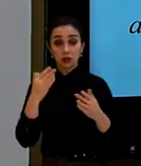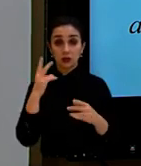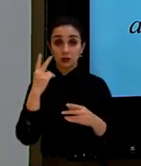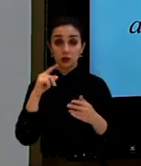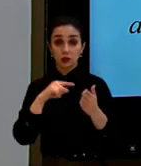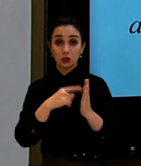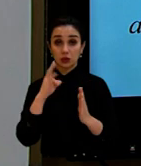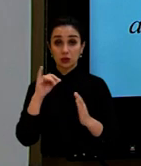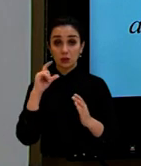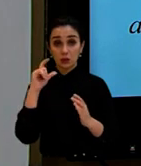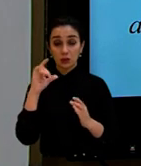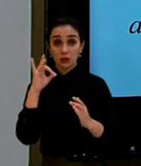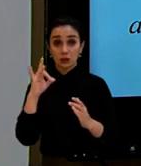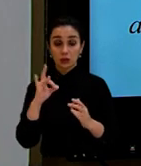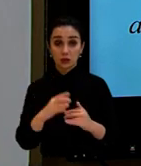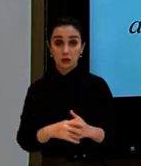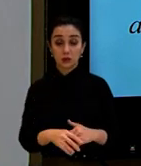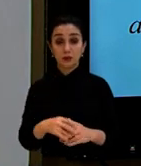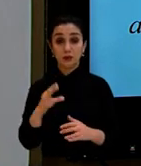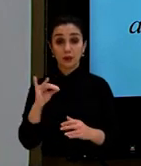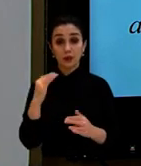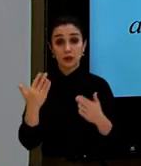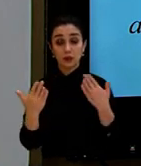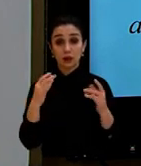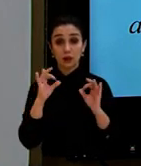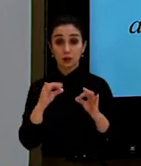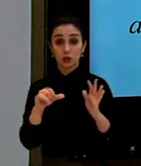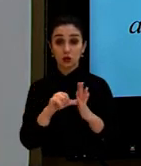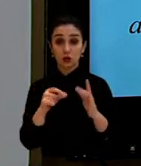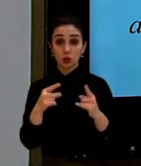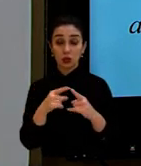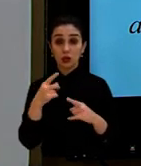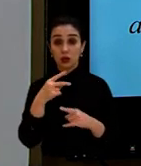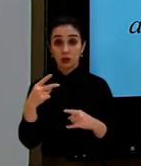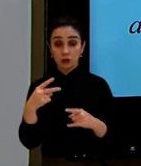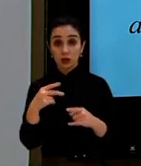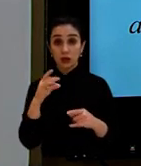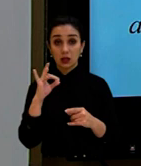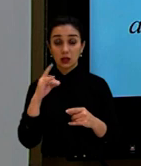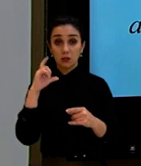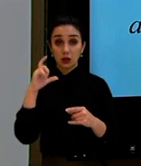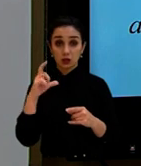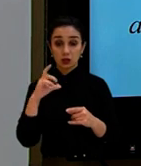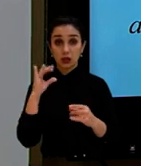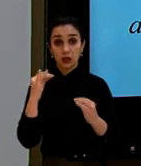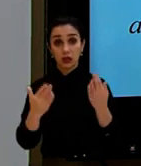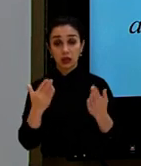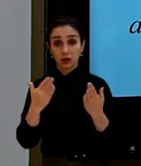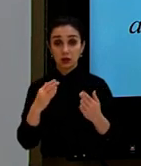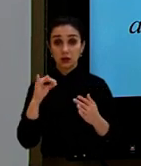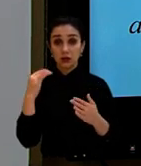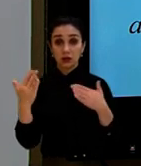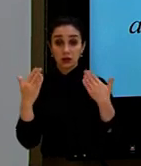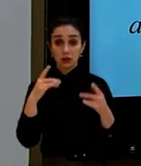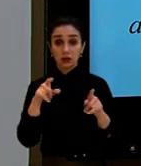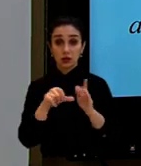2 умноженное на маленькую r. И сторона правильного шестиугольника равна r большая или